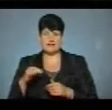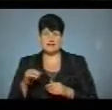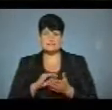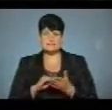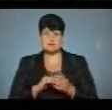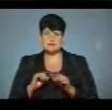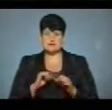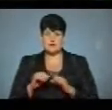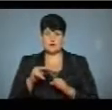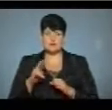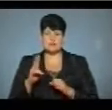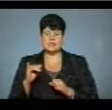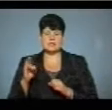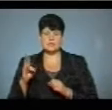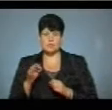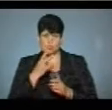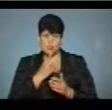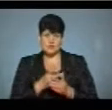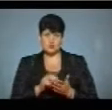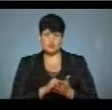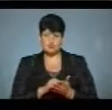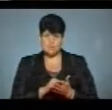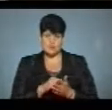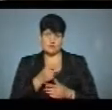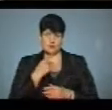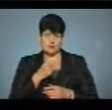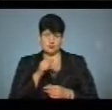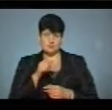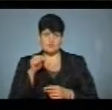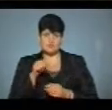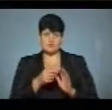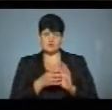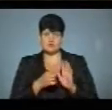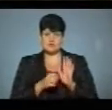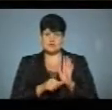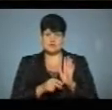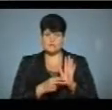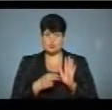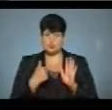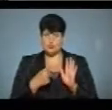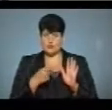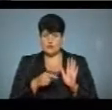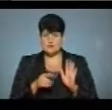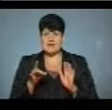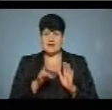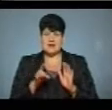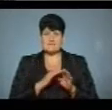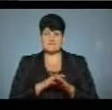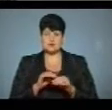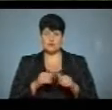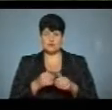правління Любов Кійко показує документи і каже, що у 1967 році райвиконком